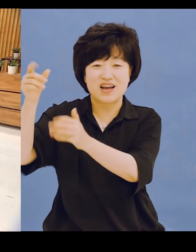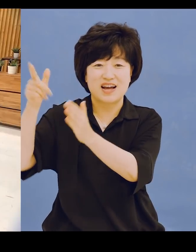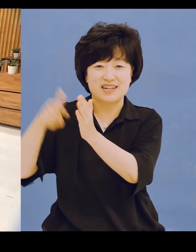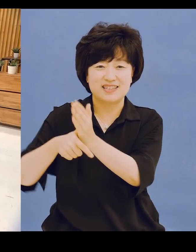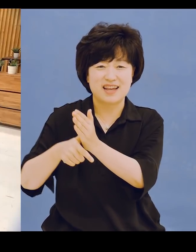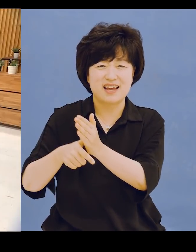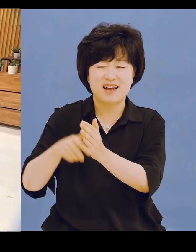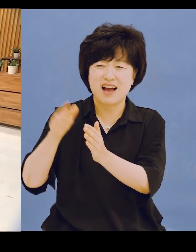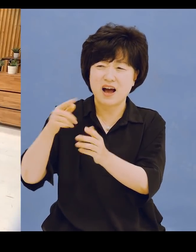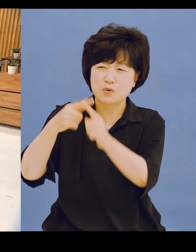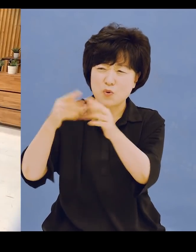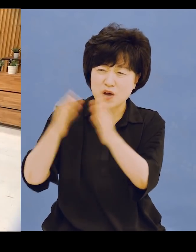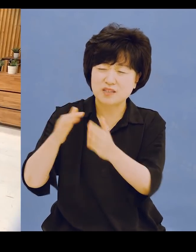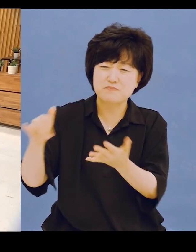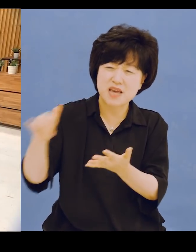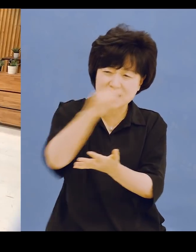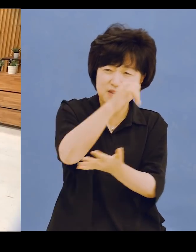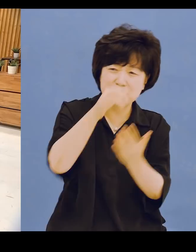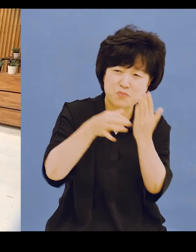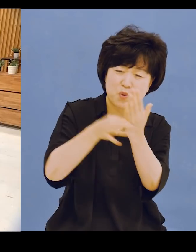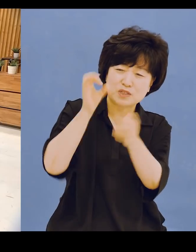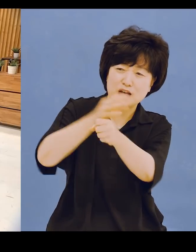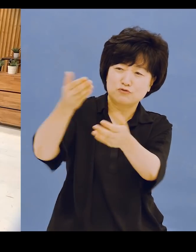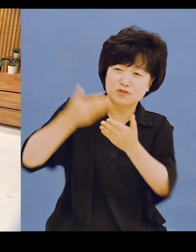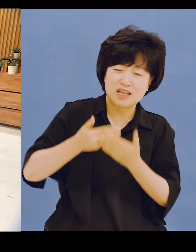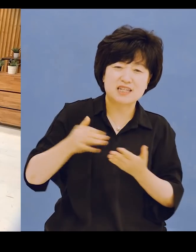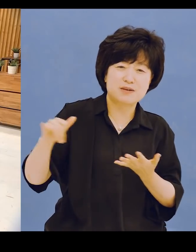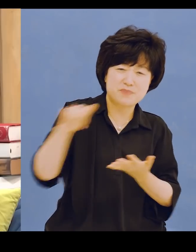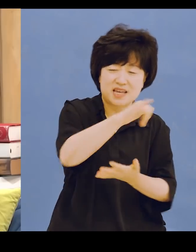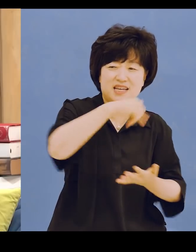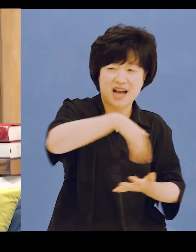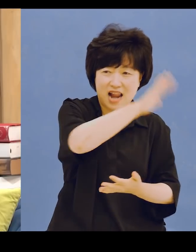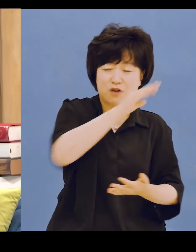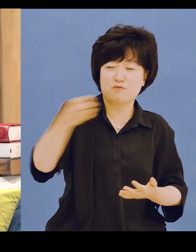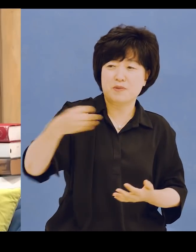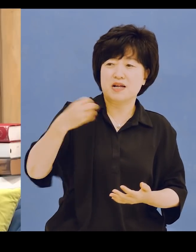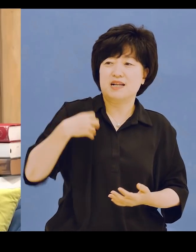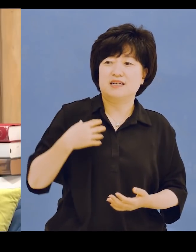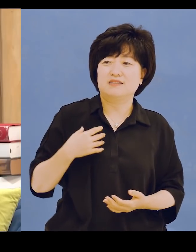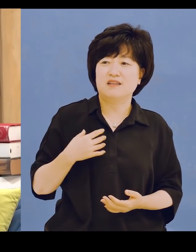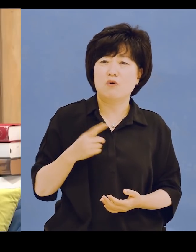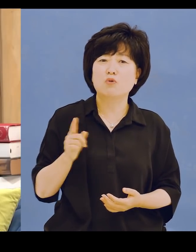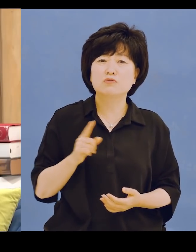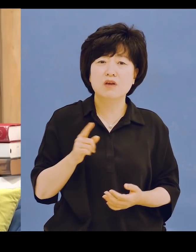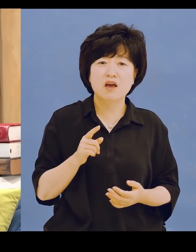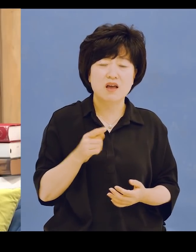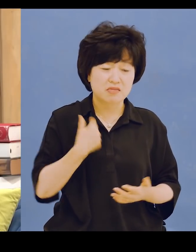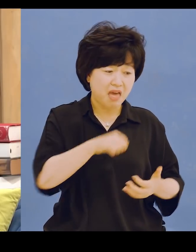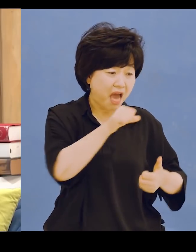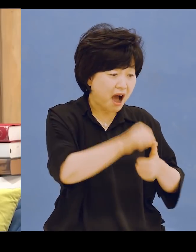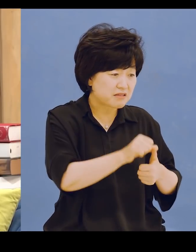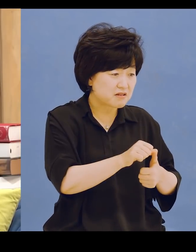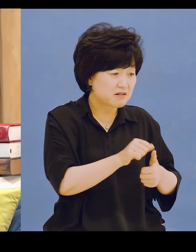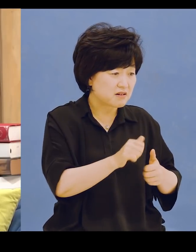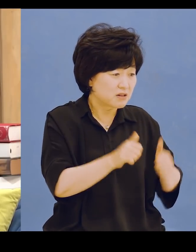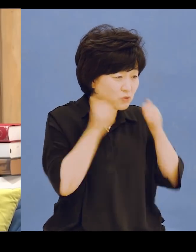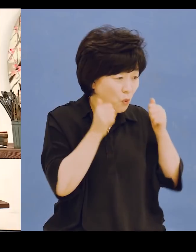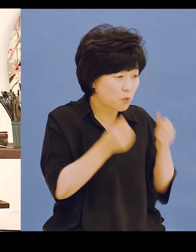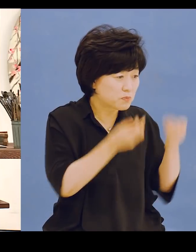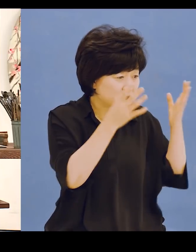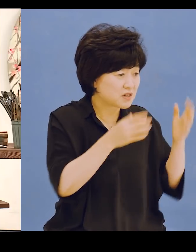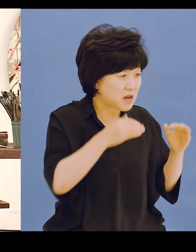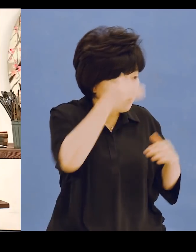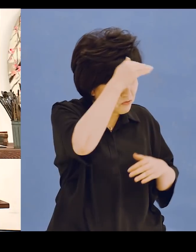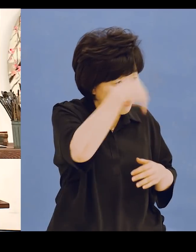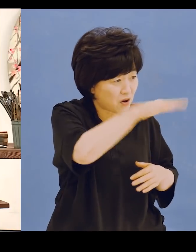교회는 막 비행기표 사줄 테니까 두 분 갔다 오라고 네네. 그렇게 했지만 어떻게 그 애 졸업식에 교회 돈을